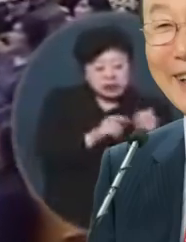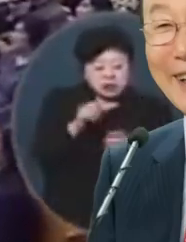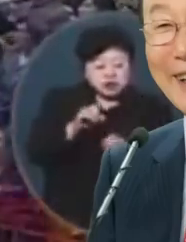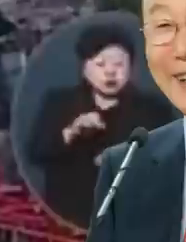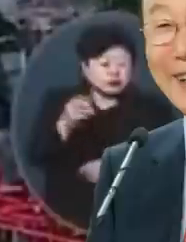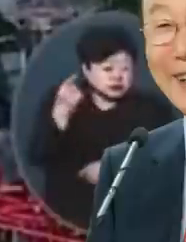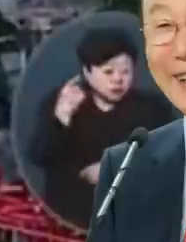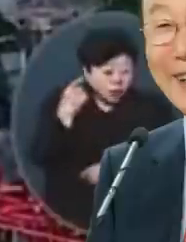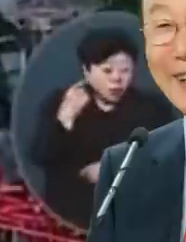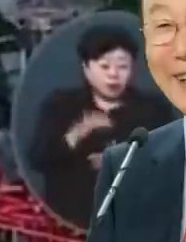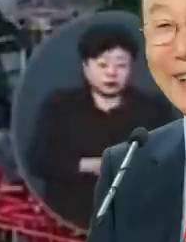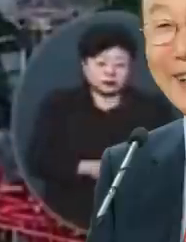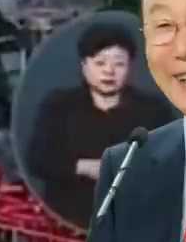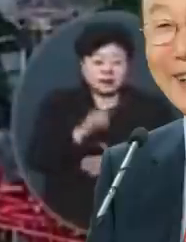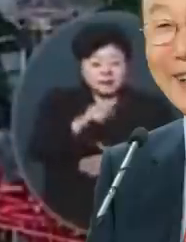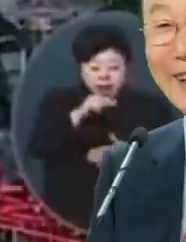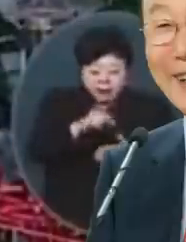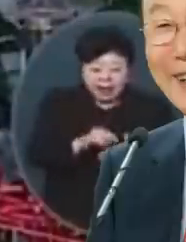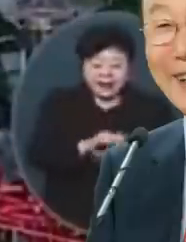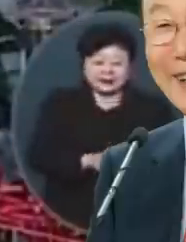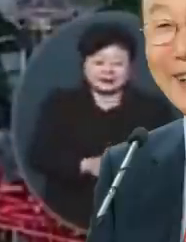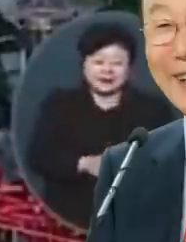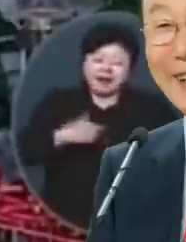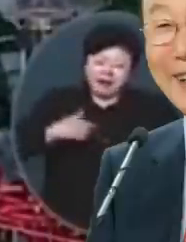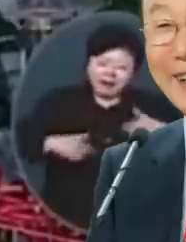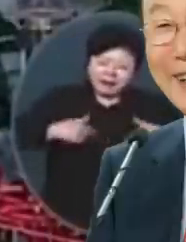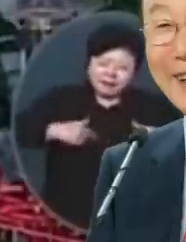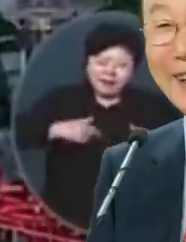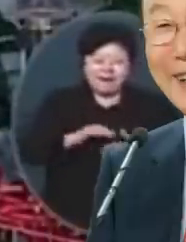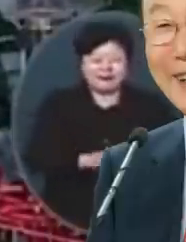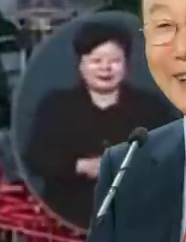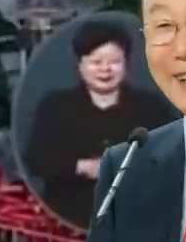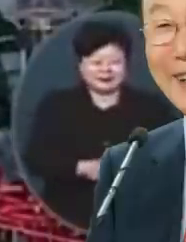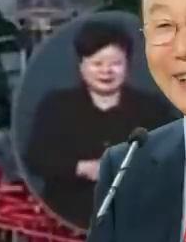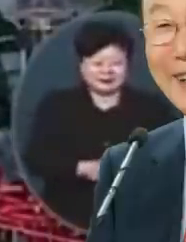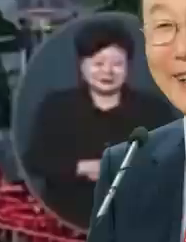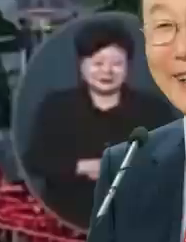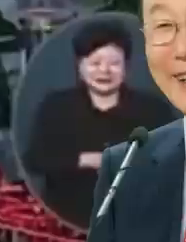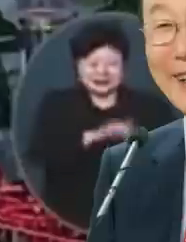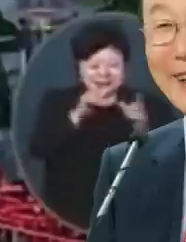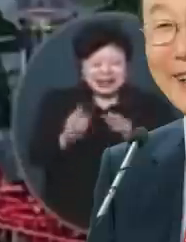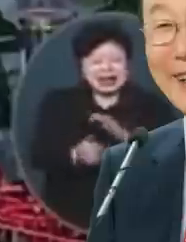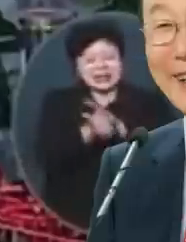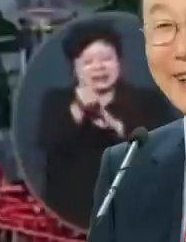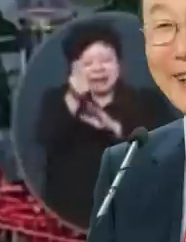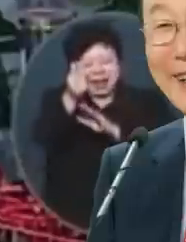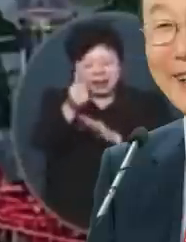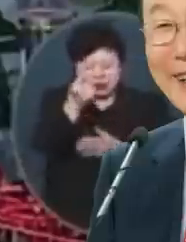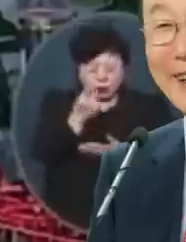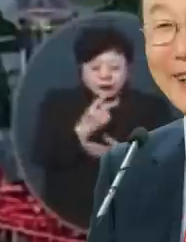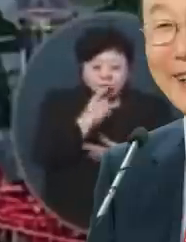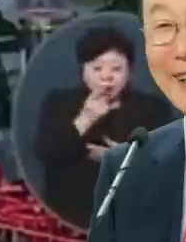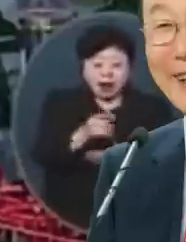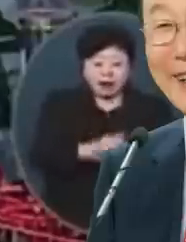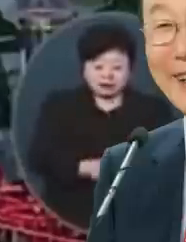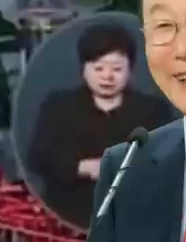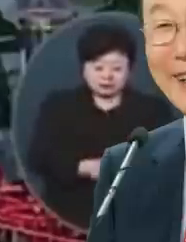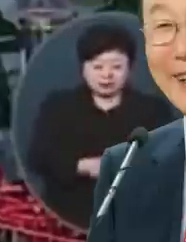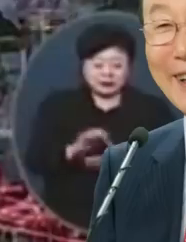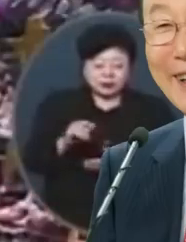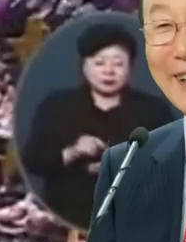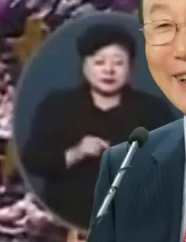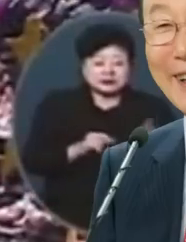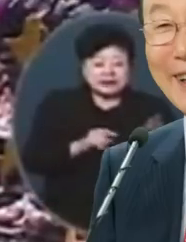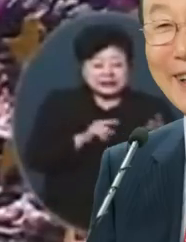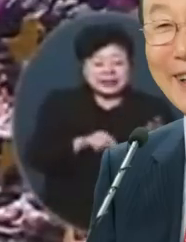소문을 듣고 마음에 기쁨이 넘쳐오고 살 희망이 다가왔습니다. 마태복음